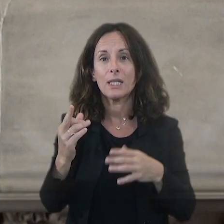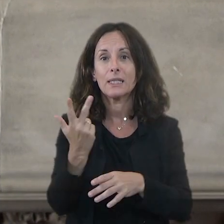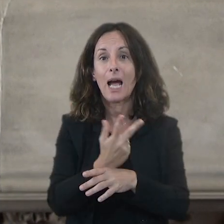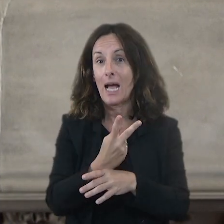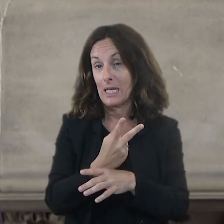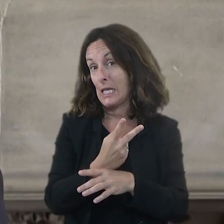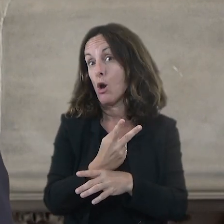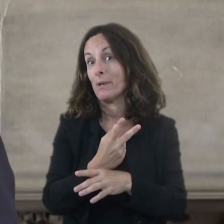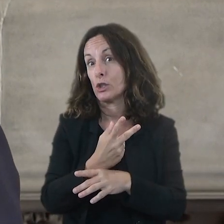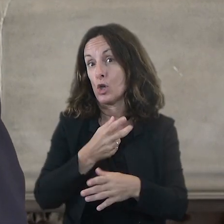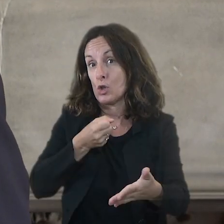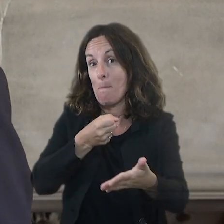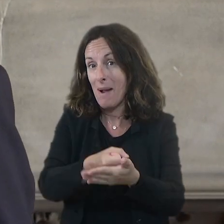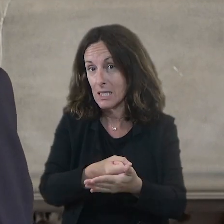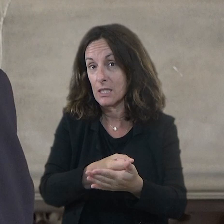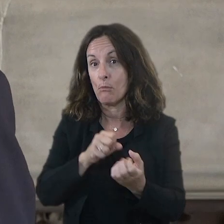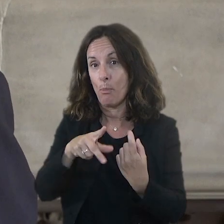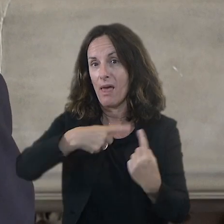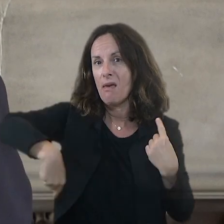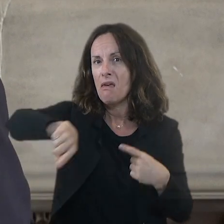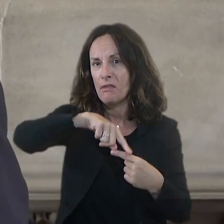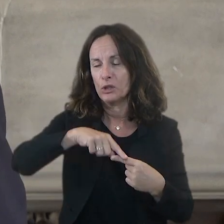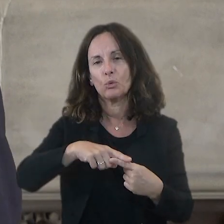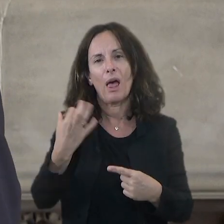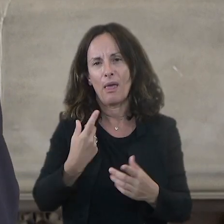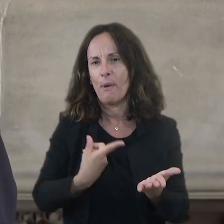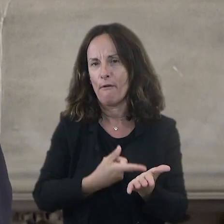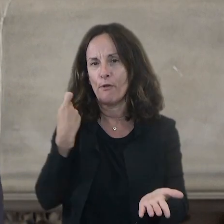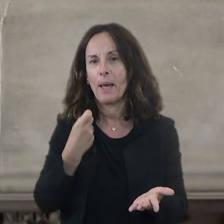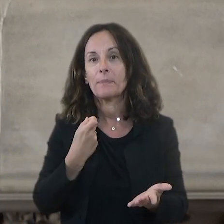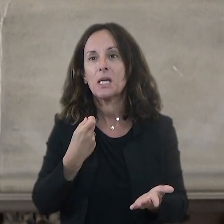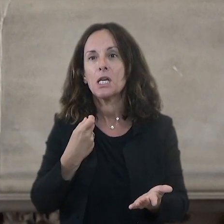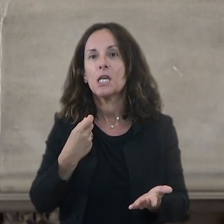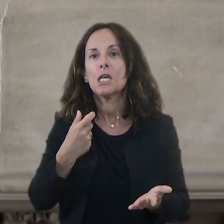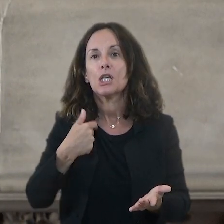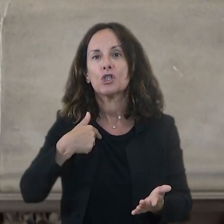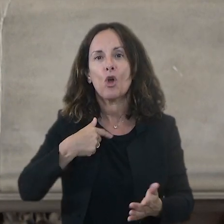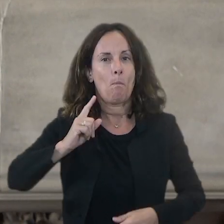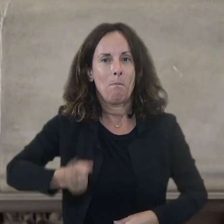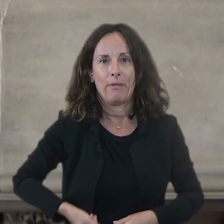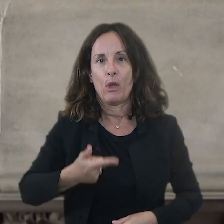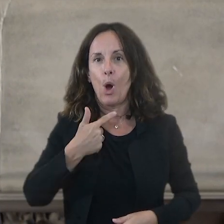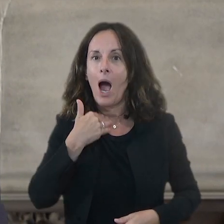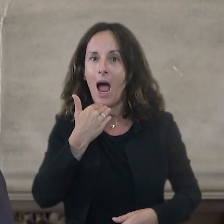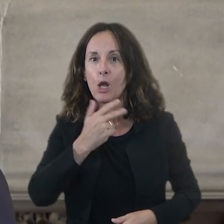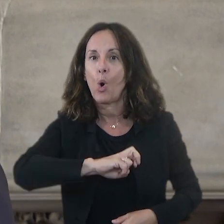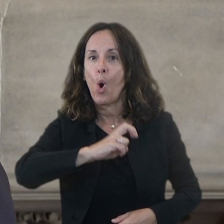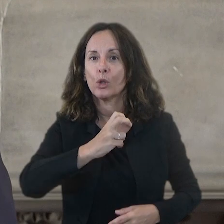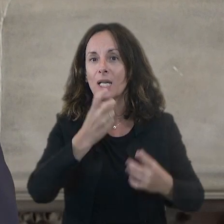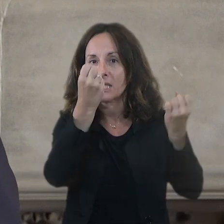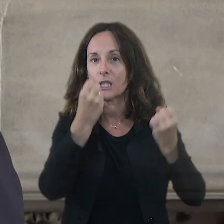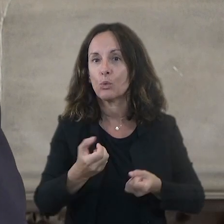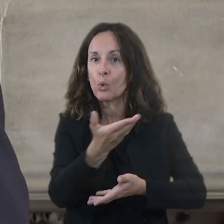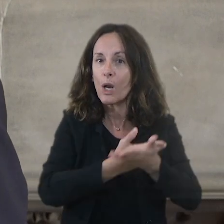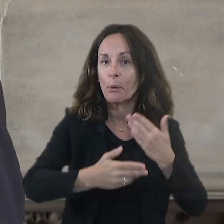km per hora a tota la via de cintura. Aquesta sí que és una decisió pròpia, que no necessitem la col·laboració o l'aprovació